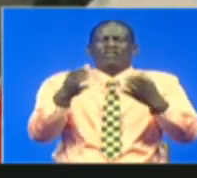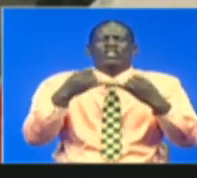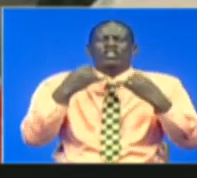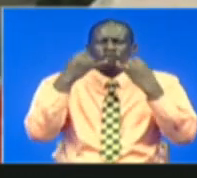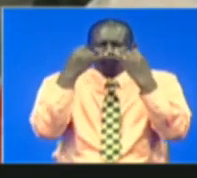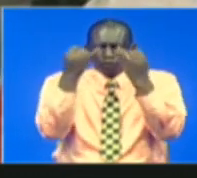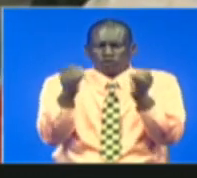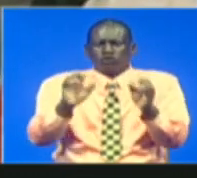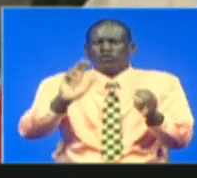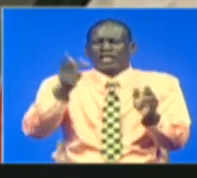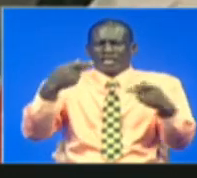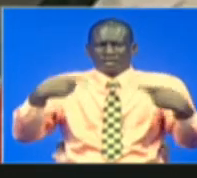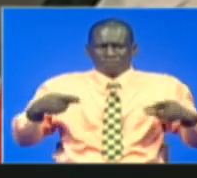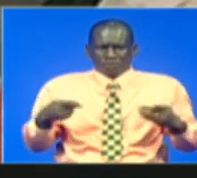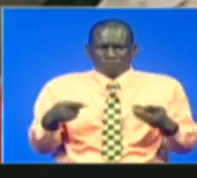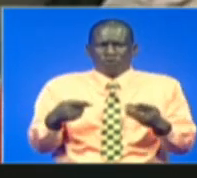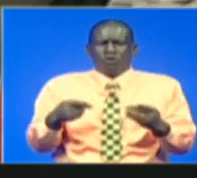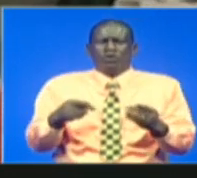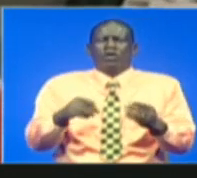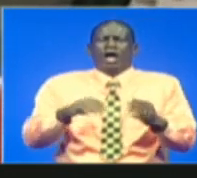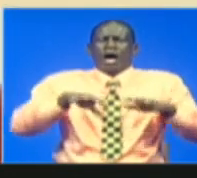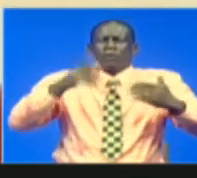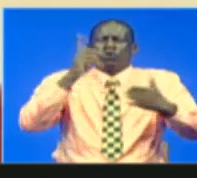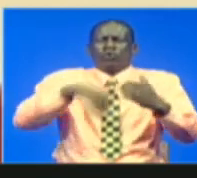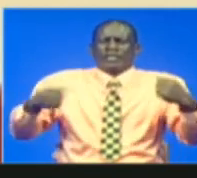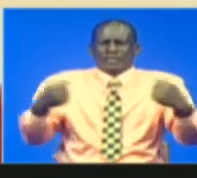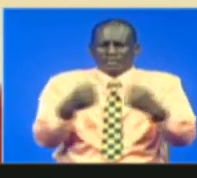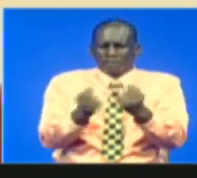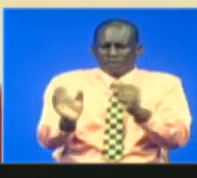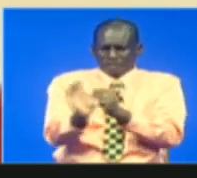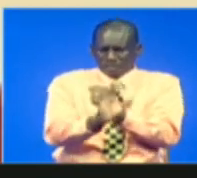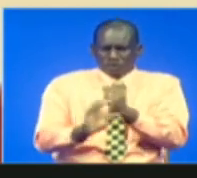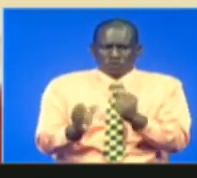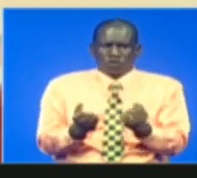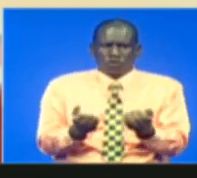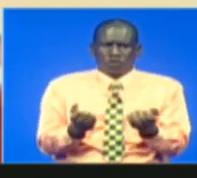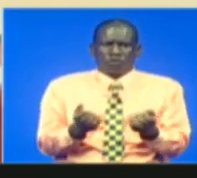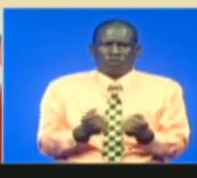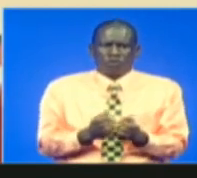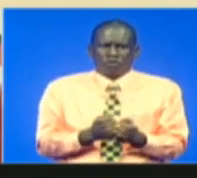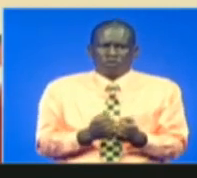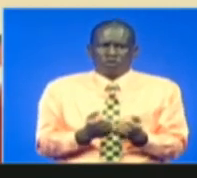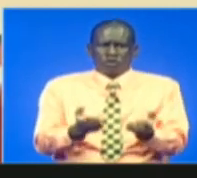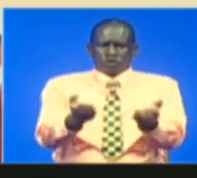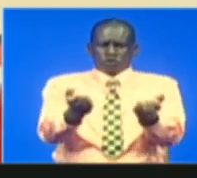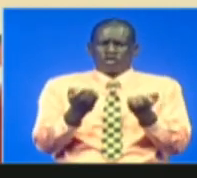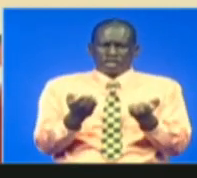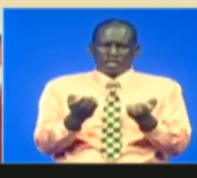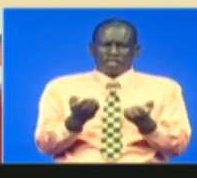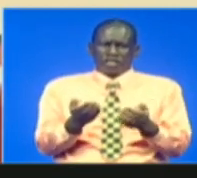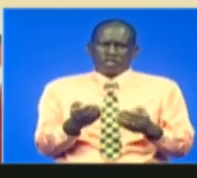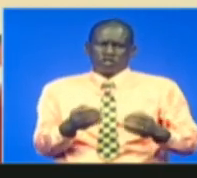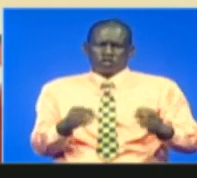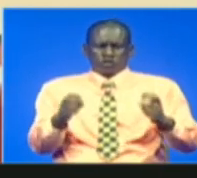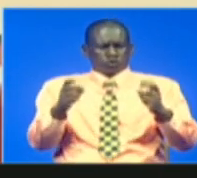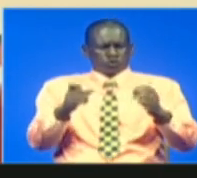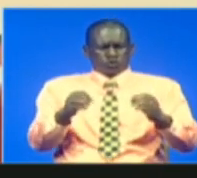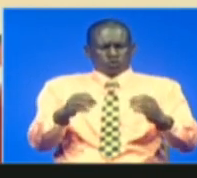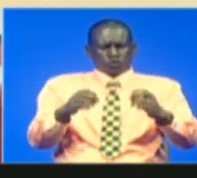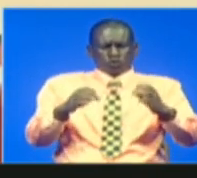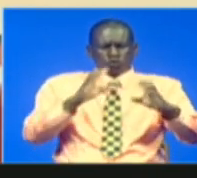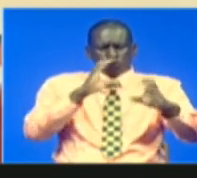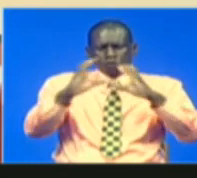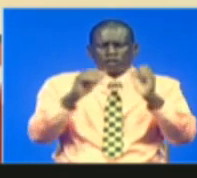kamili na sahihi kuhusu yanayojiri nchini. You need to be in touch with the people on the ground from the